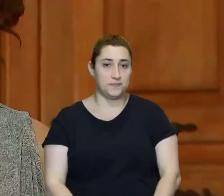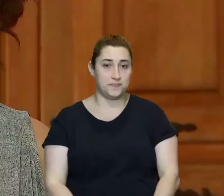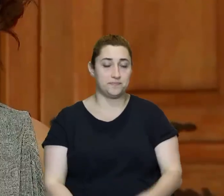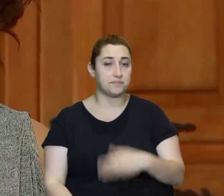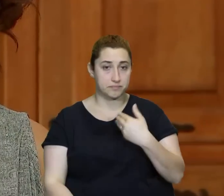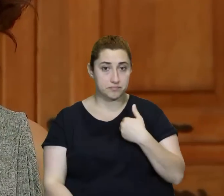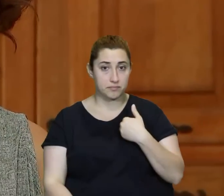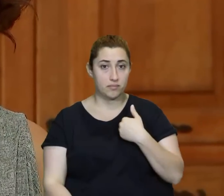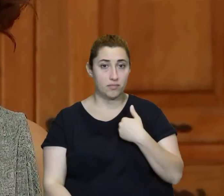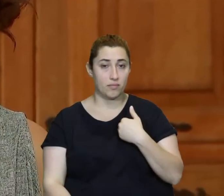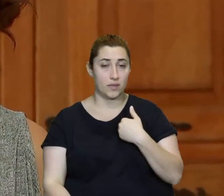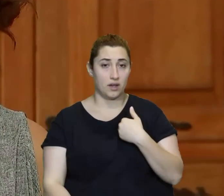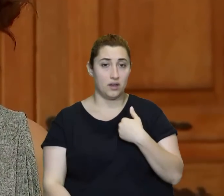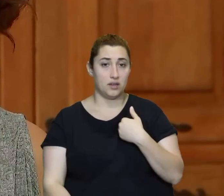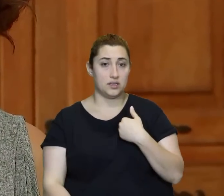Ben